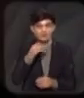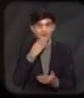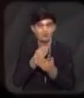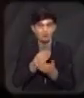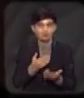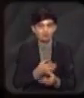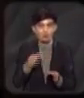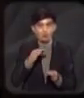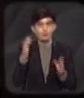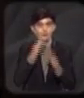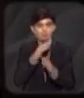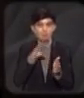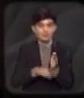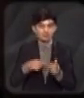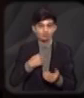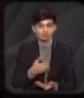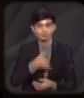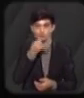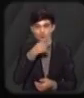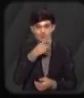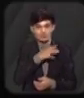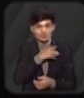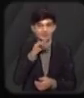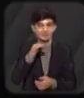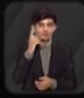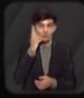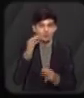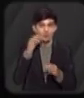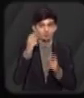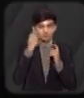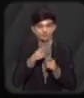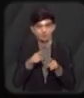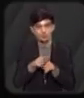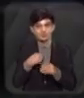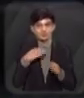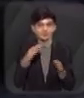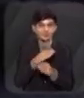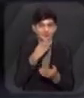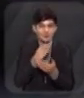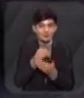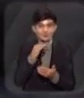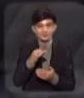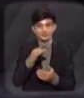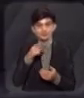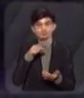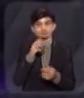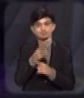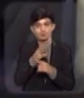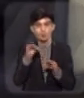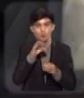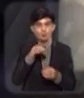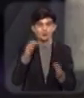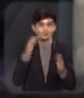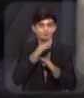күнінде әнсіз елестете алмаймын дейді. Тек телефонының құлақ қабымен өзімен өз ән орындап жүрген жігітті біздің түсіру тобы караокеге